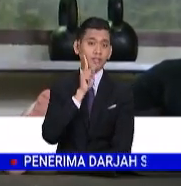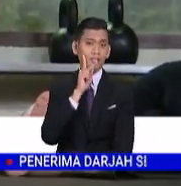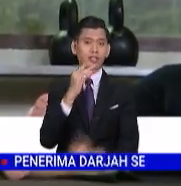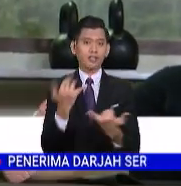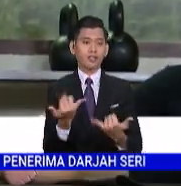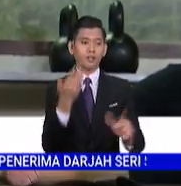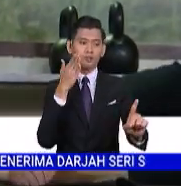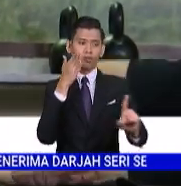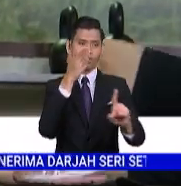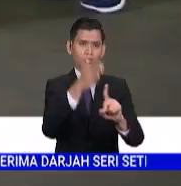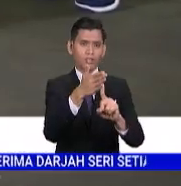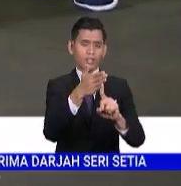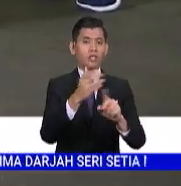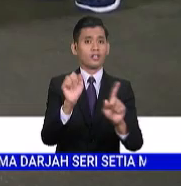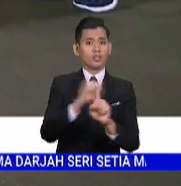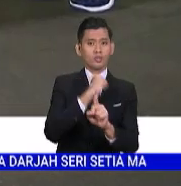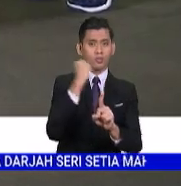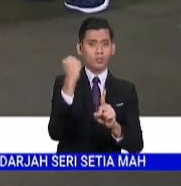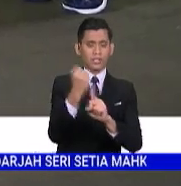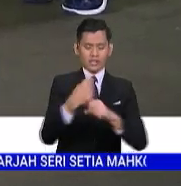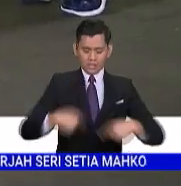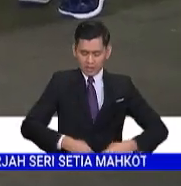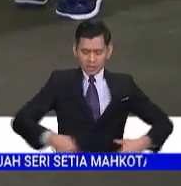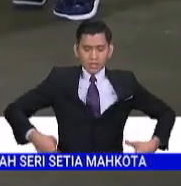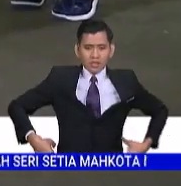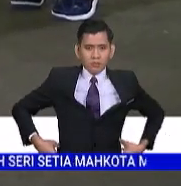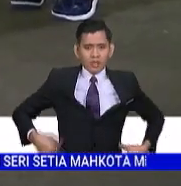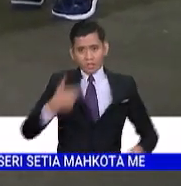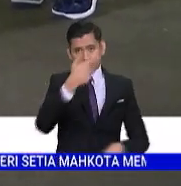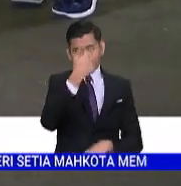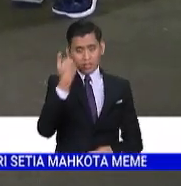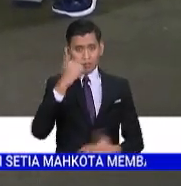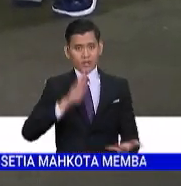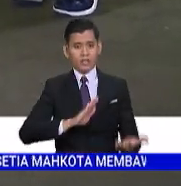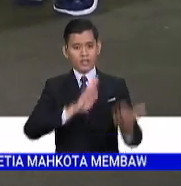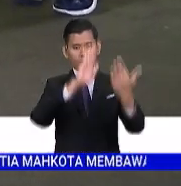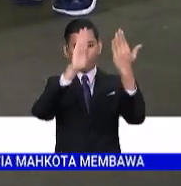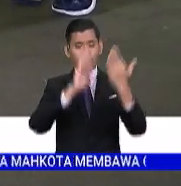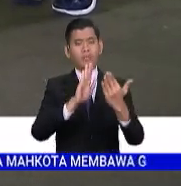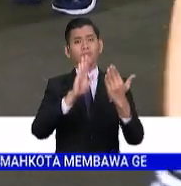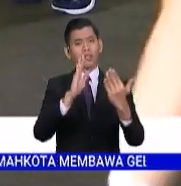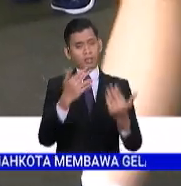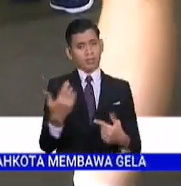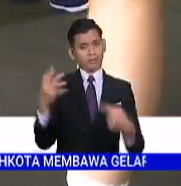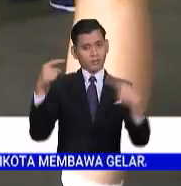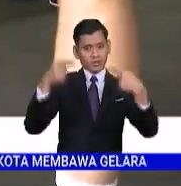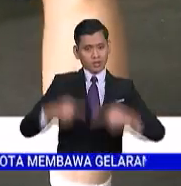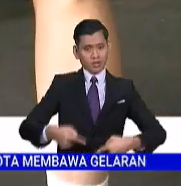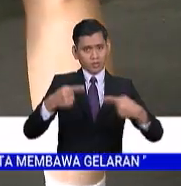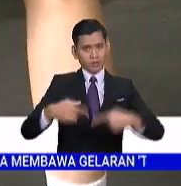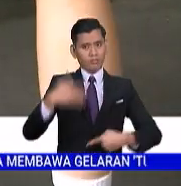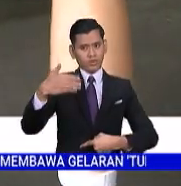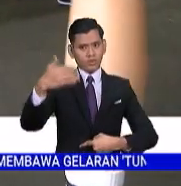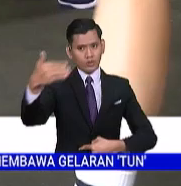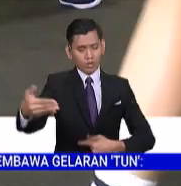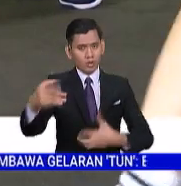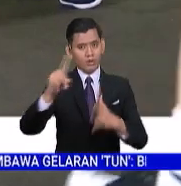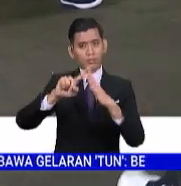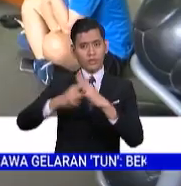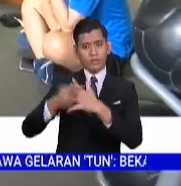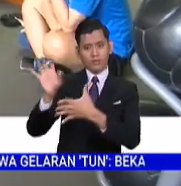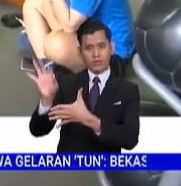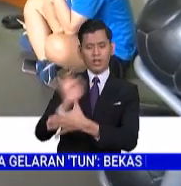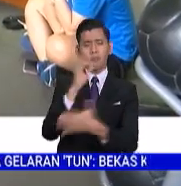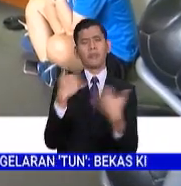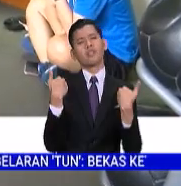terhadap keadaan pinggangnya selepas mengharungi beberapa kejohanan secara berturut-turut sejak September lalu. Walaupun agak